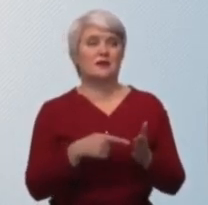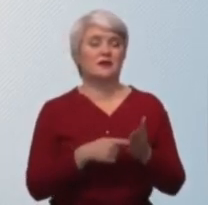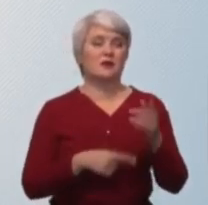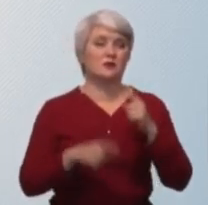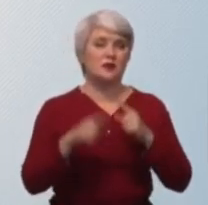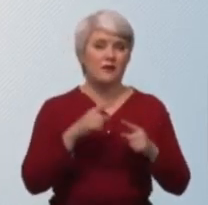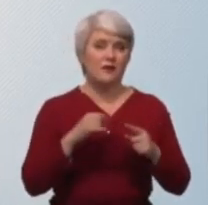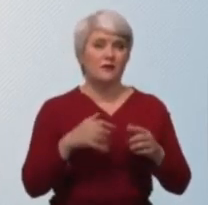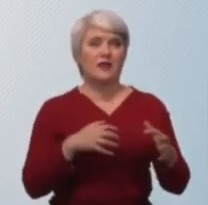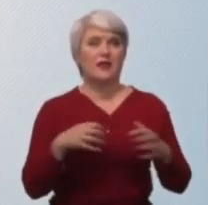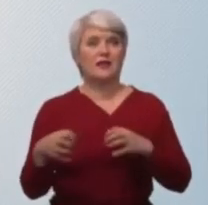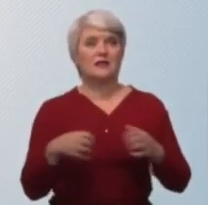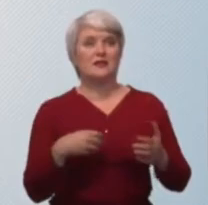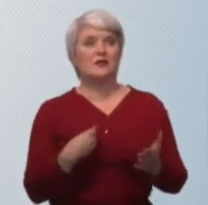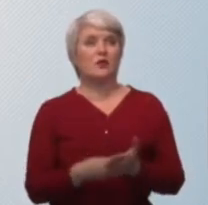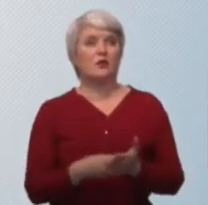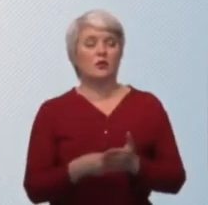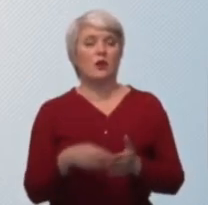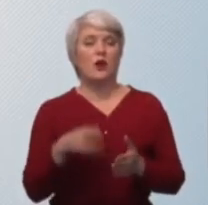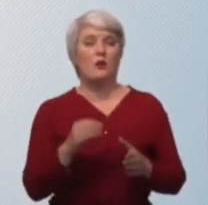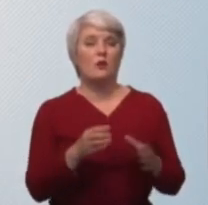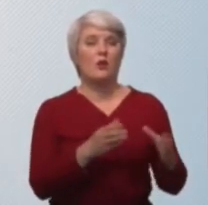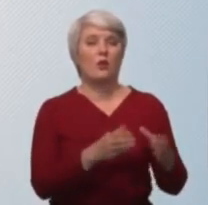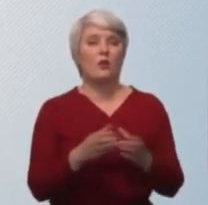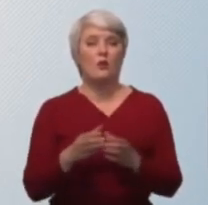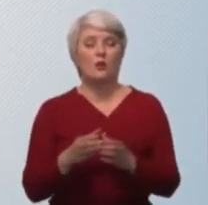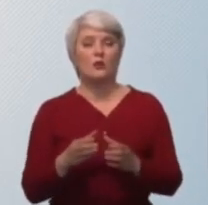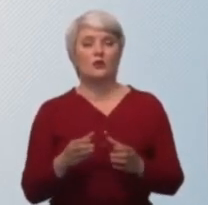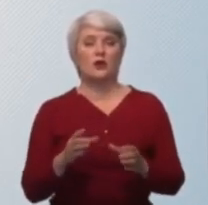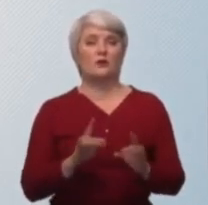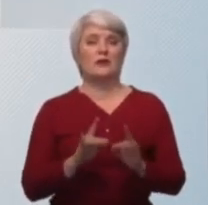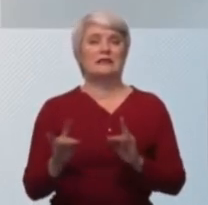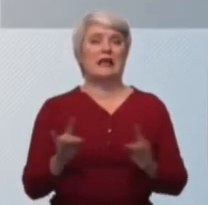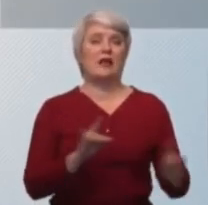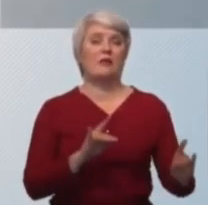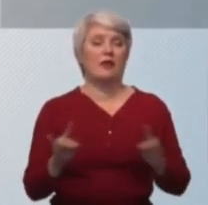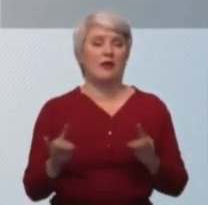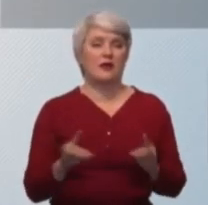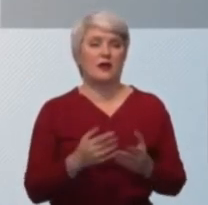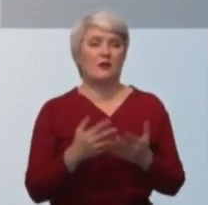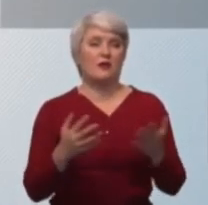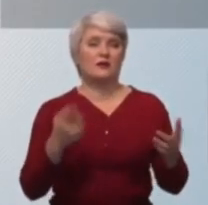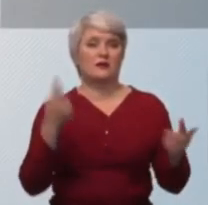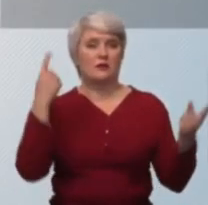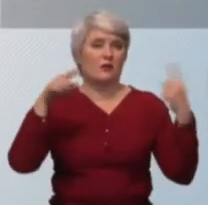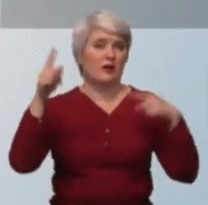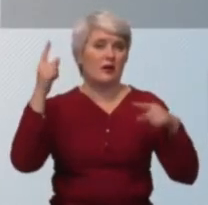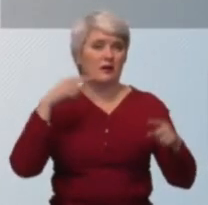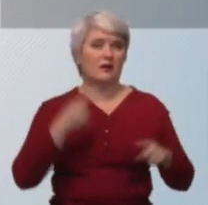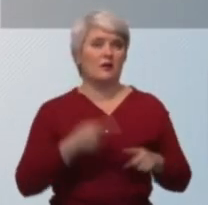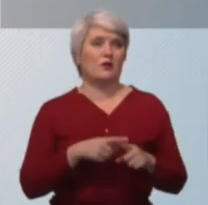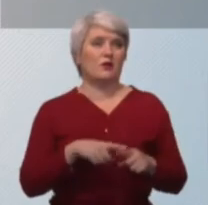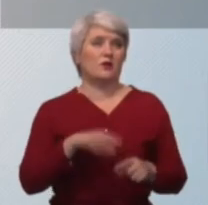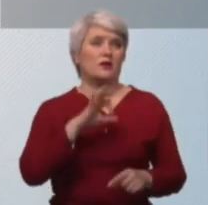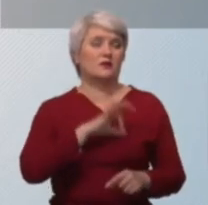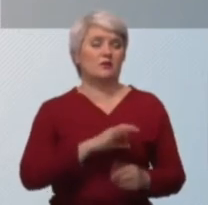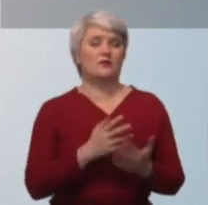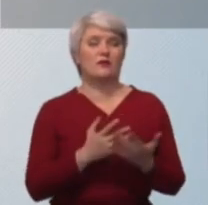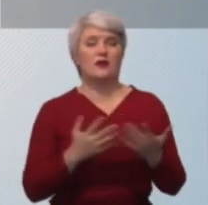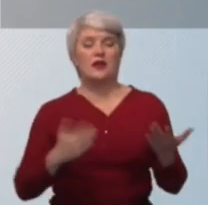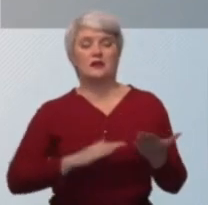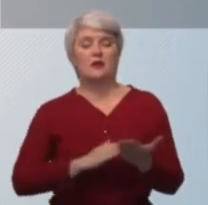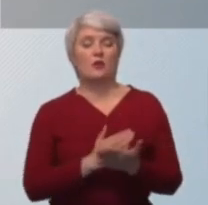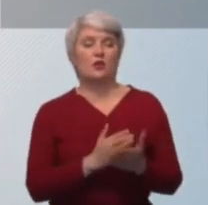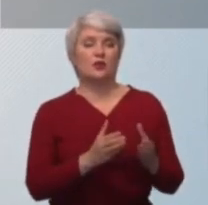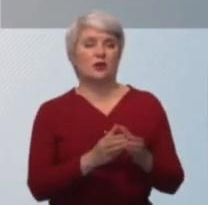и растаскивать бюджет по урночкам, скамеечкам и разного рода там хотелкам, которые использовали разные